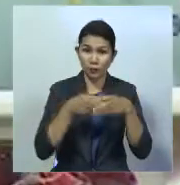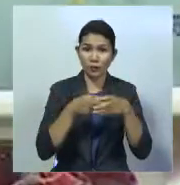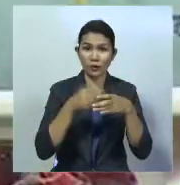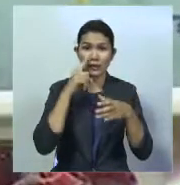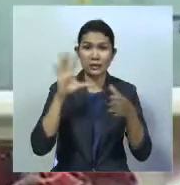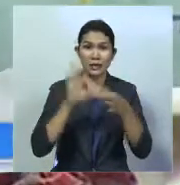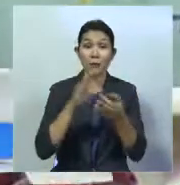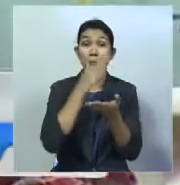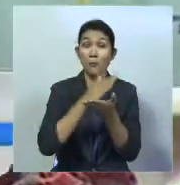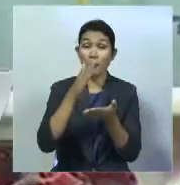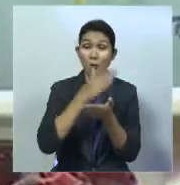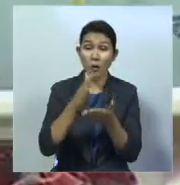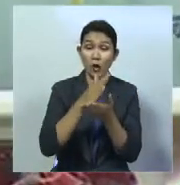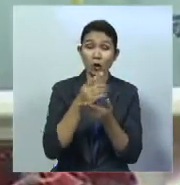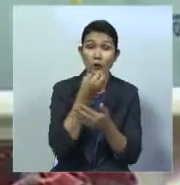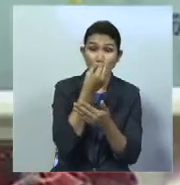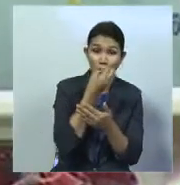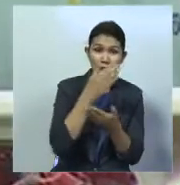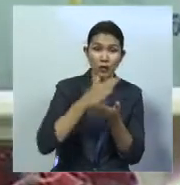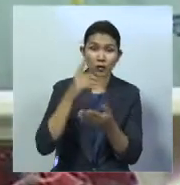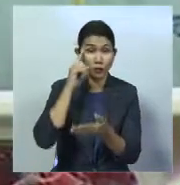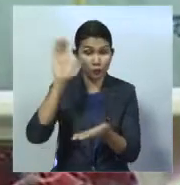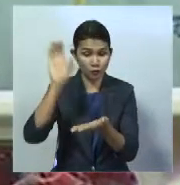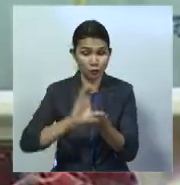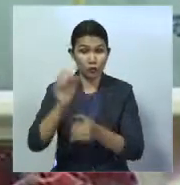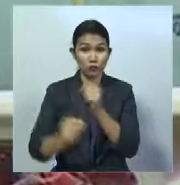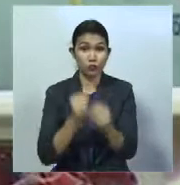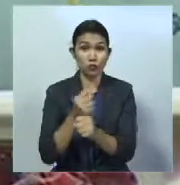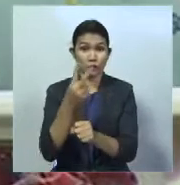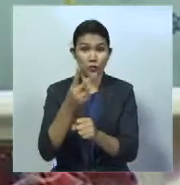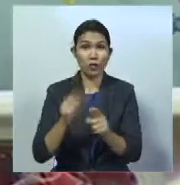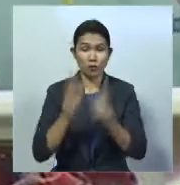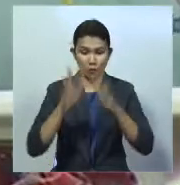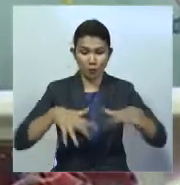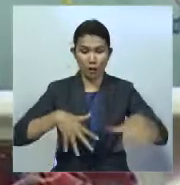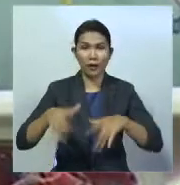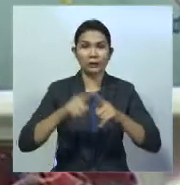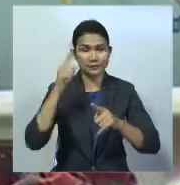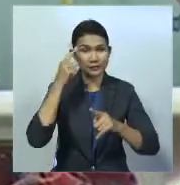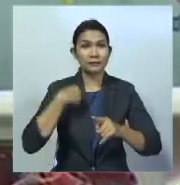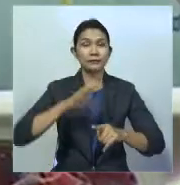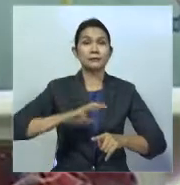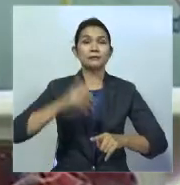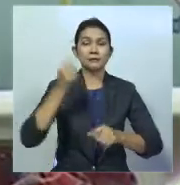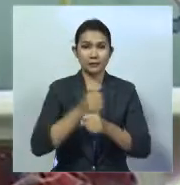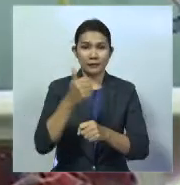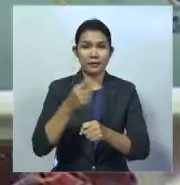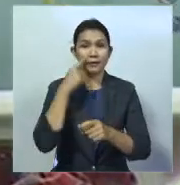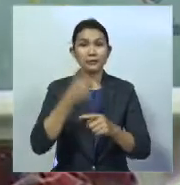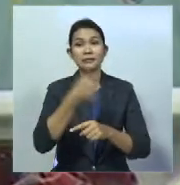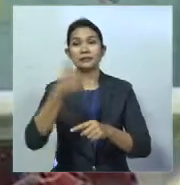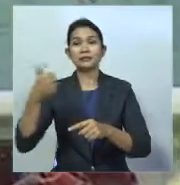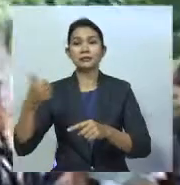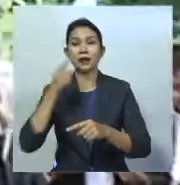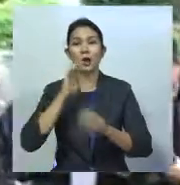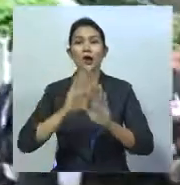หนี้ทั้งเงินต้นและดอกเบี้ยอย่างน้อยตั้ง2ปีชาวนาชาวไร่จะได้ลืมตาอ้าปากครับนายกครับแล้วเรื่องอื่นเนี่ยไอ้เจ้าของ